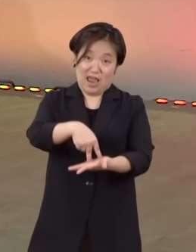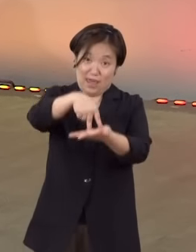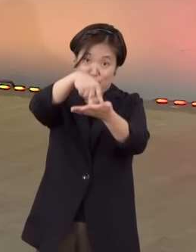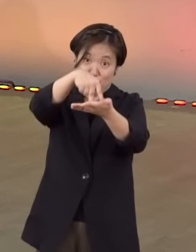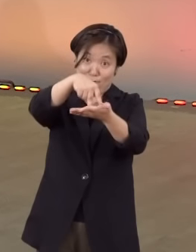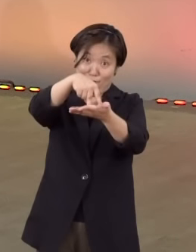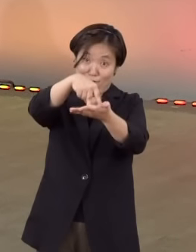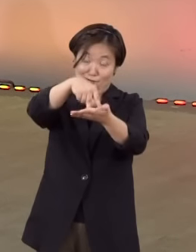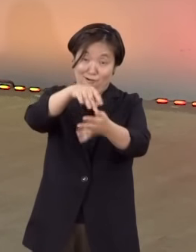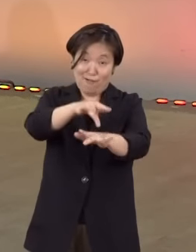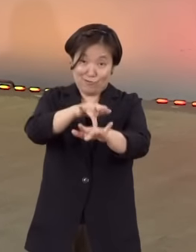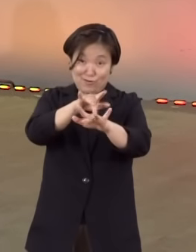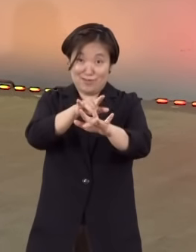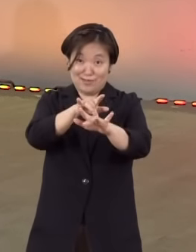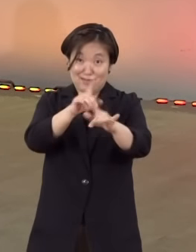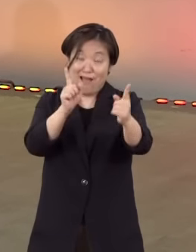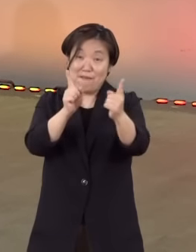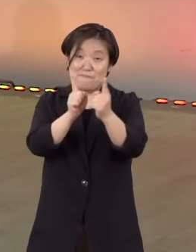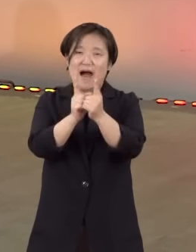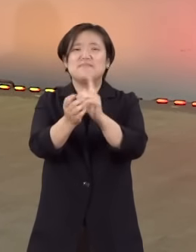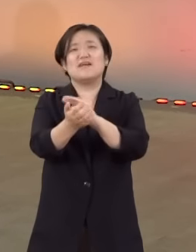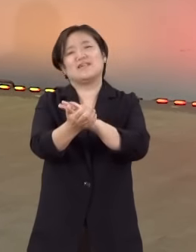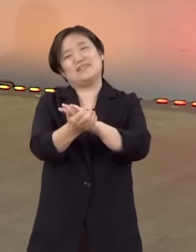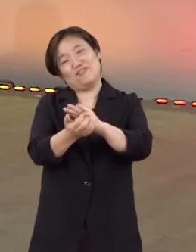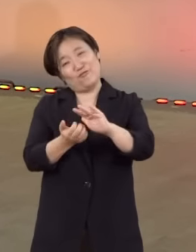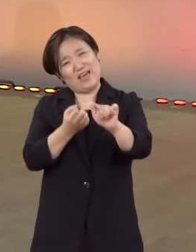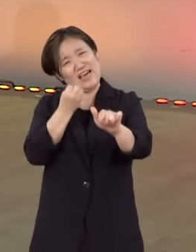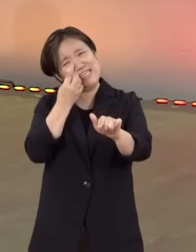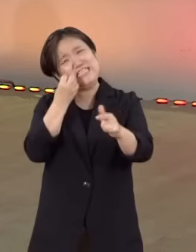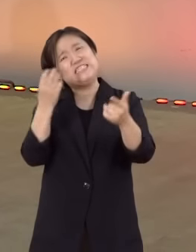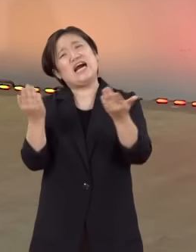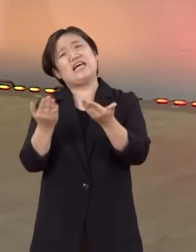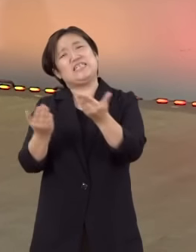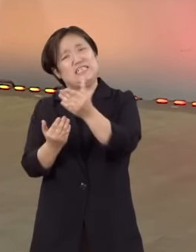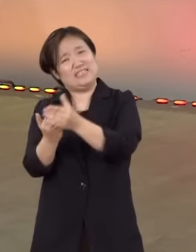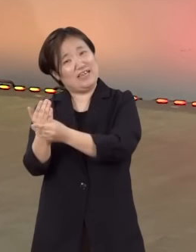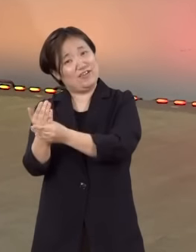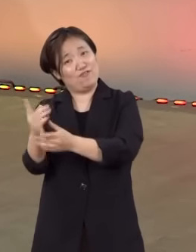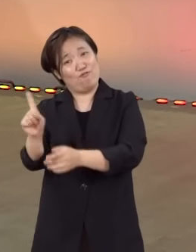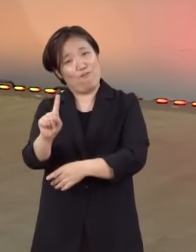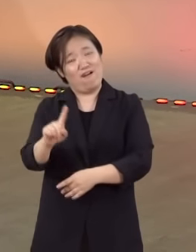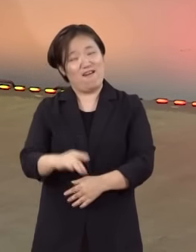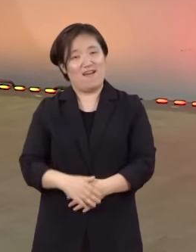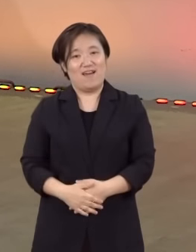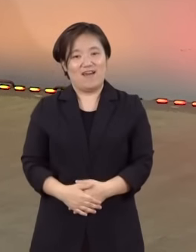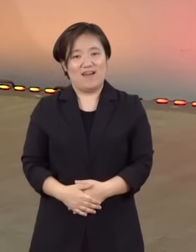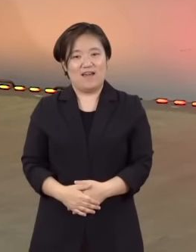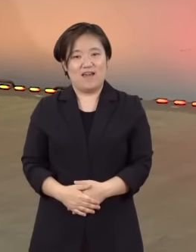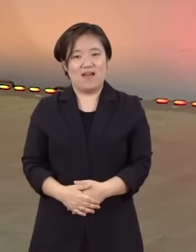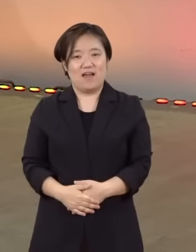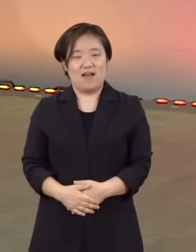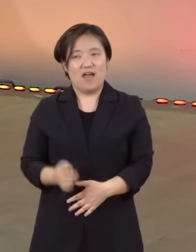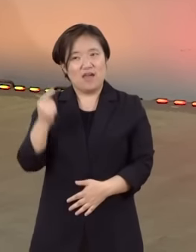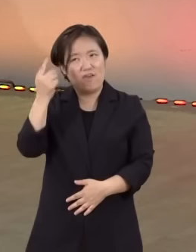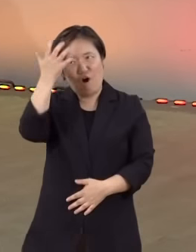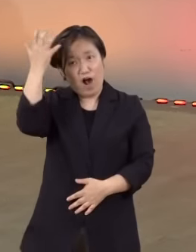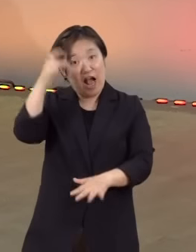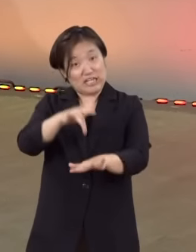목격하기 전에 이상한 조짐이 먼저 있었는데요 영가를 목격하기 몇